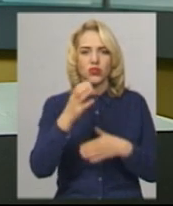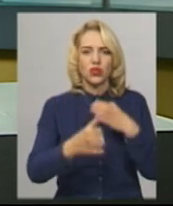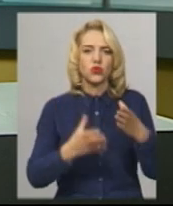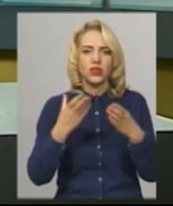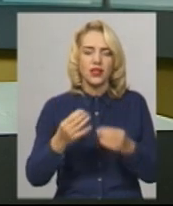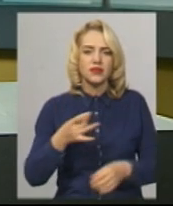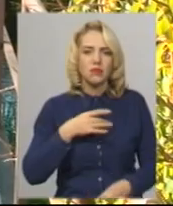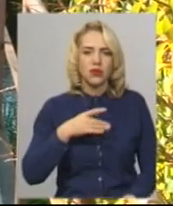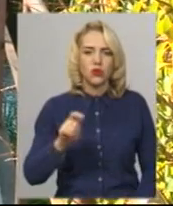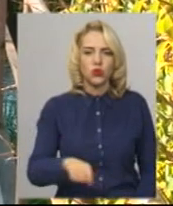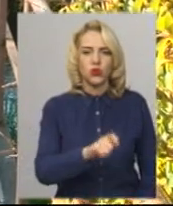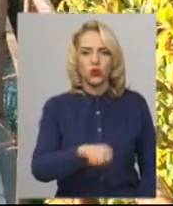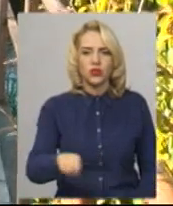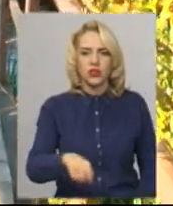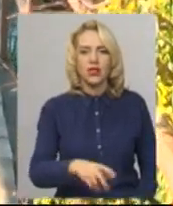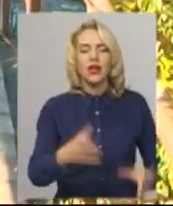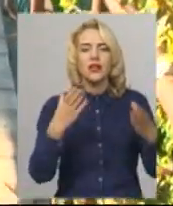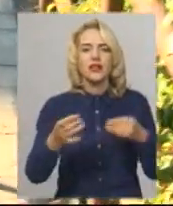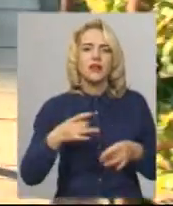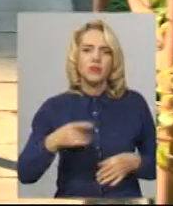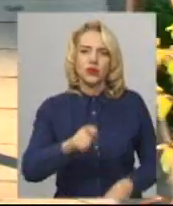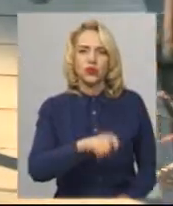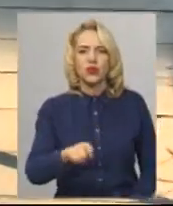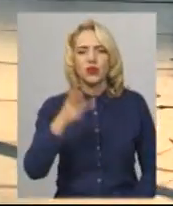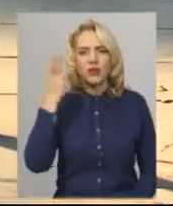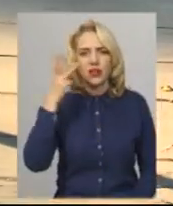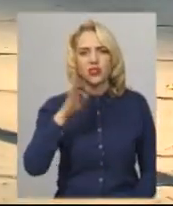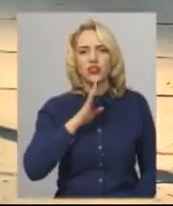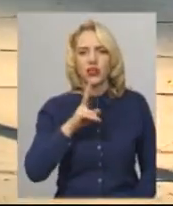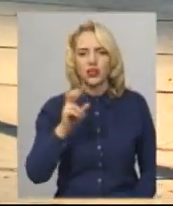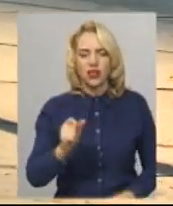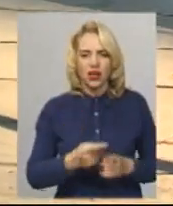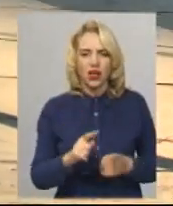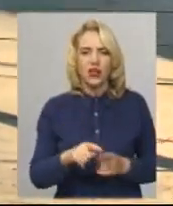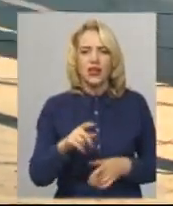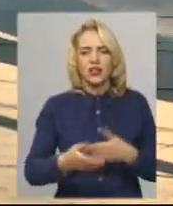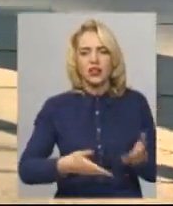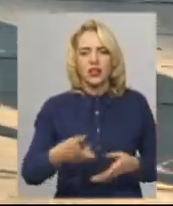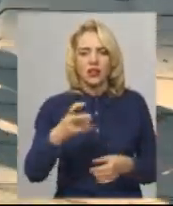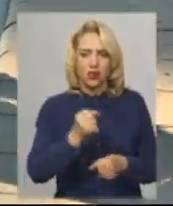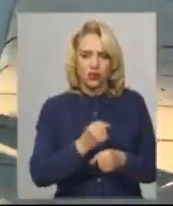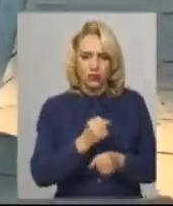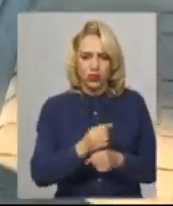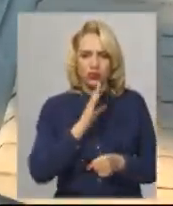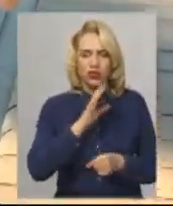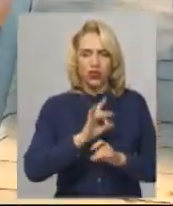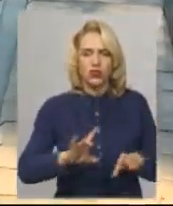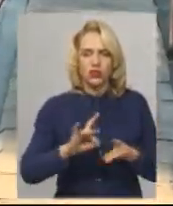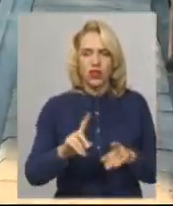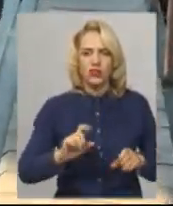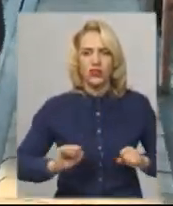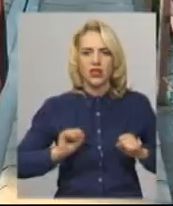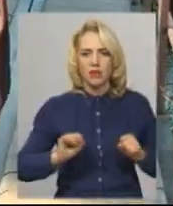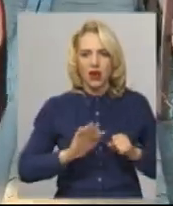тростини. У день білої тростини хмельничанка Олена Серветник, як і зазвичай, йде на роботу. Жінка каже, намагається